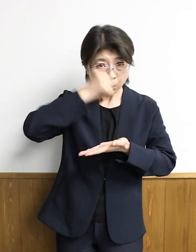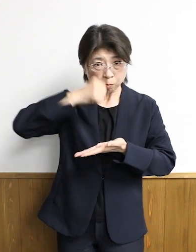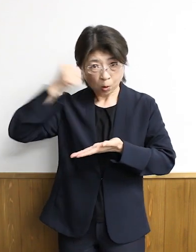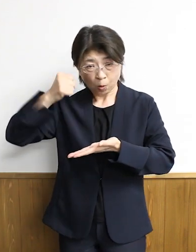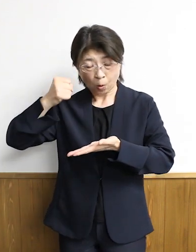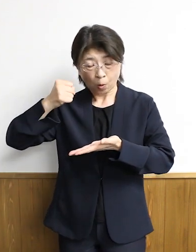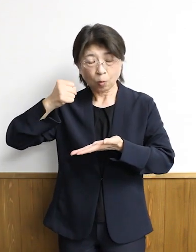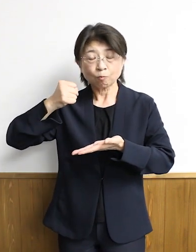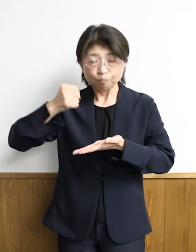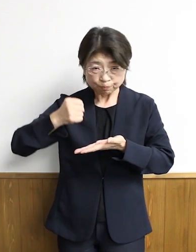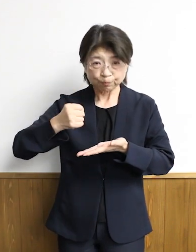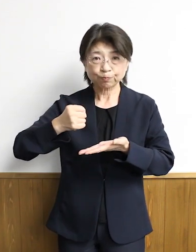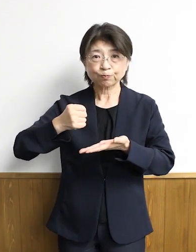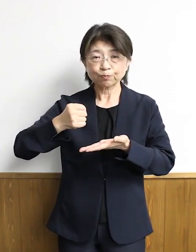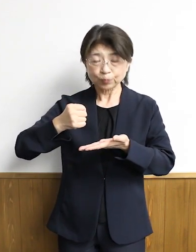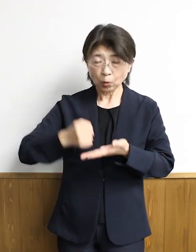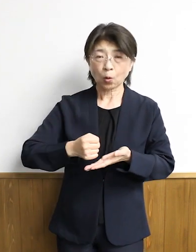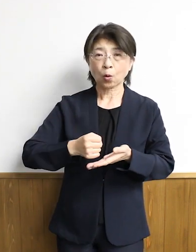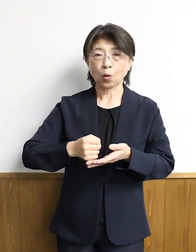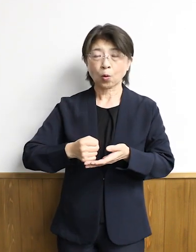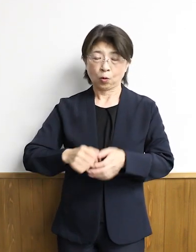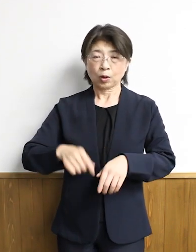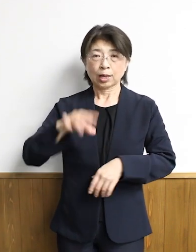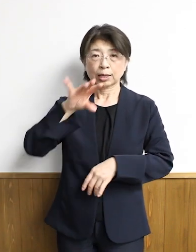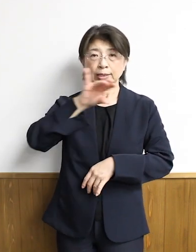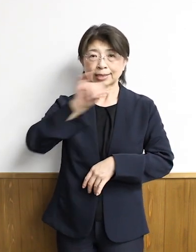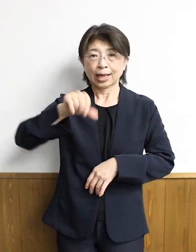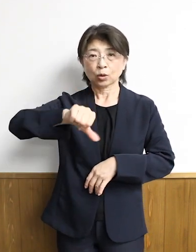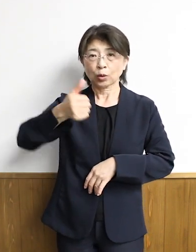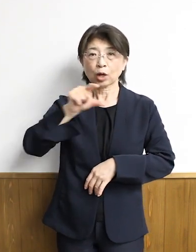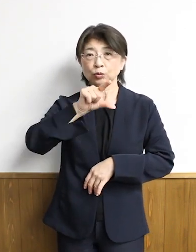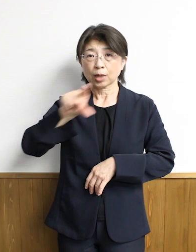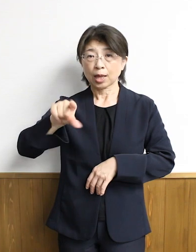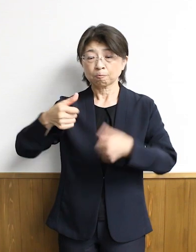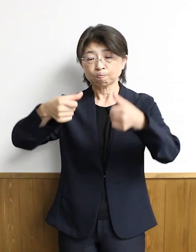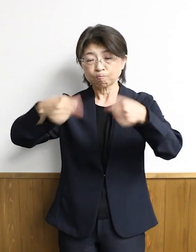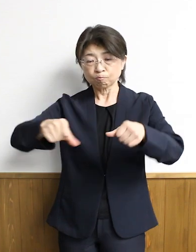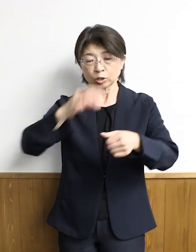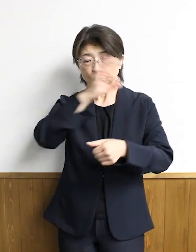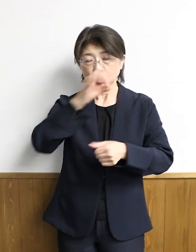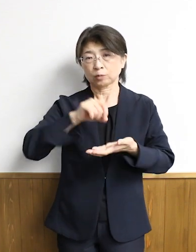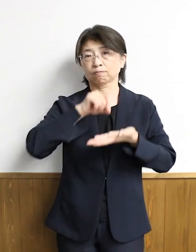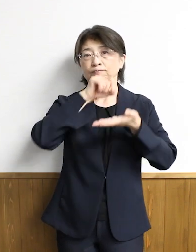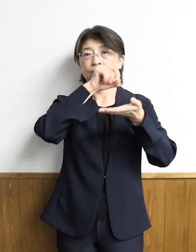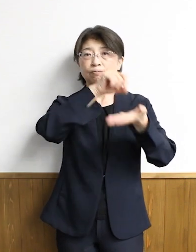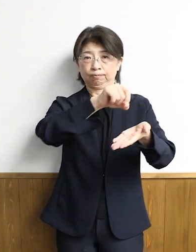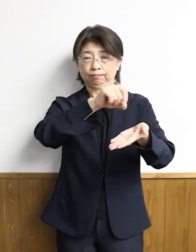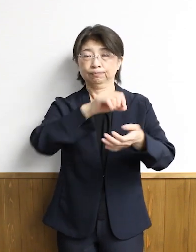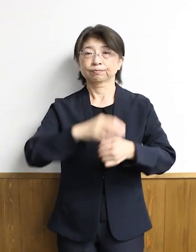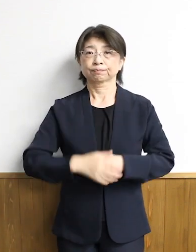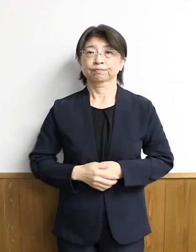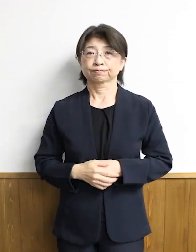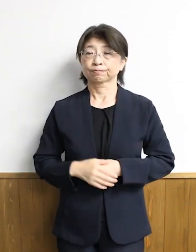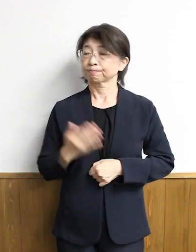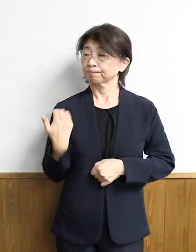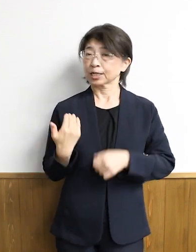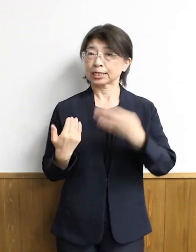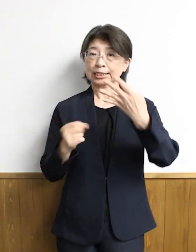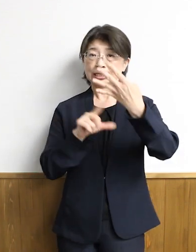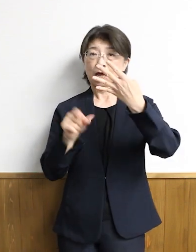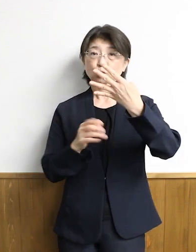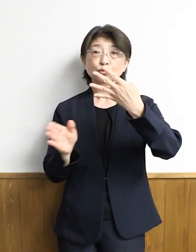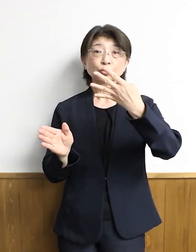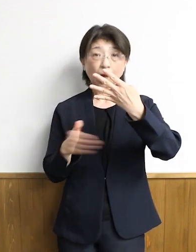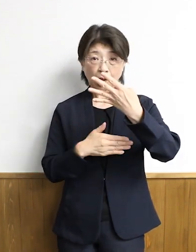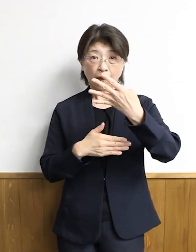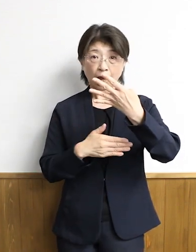1500円相当の景品をプレゼントするものででございます令和6年度からは新たに深谷